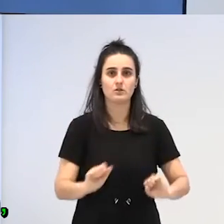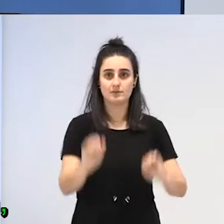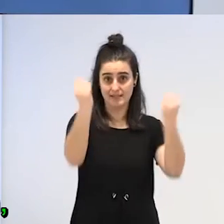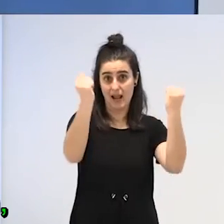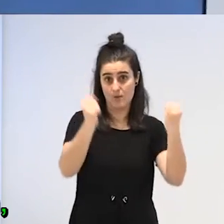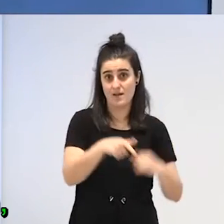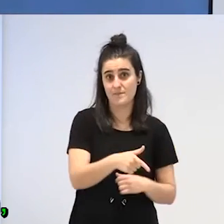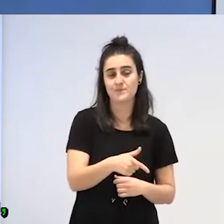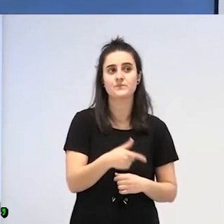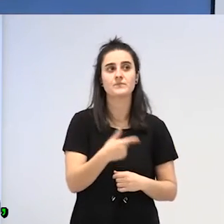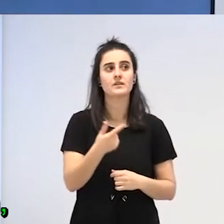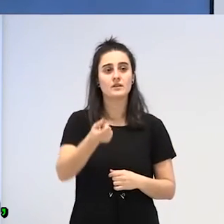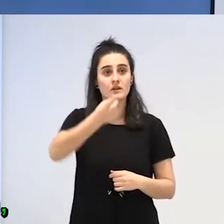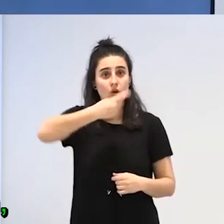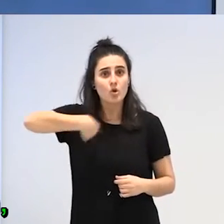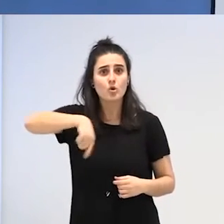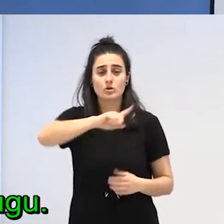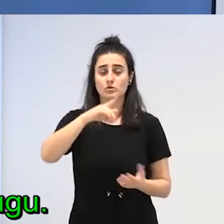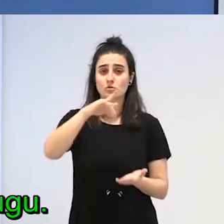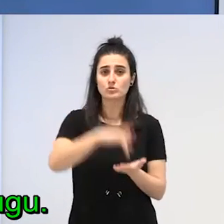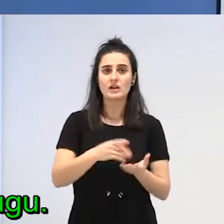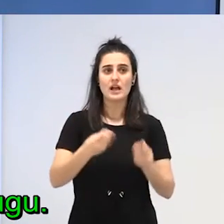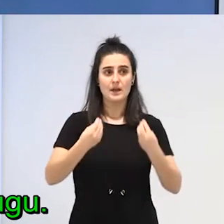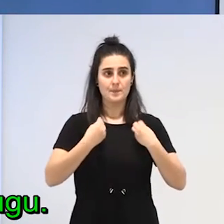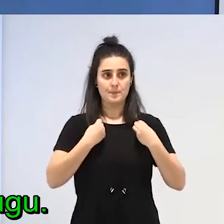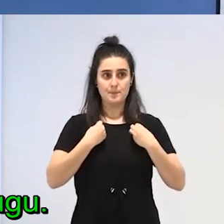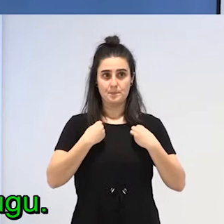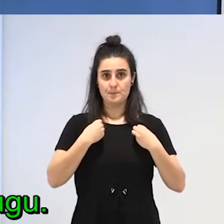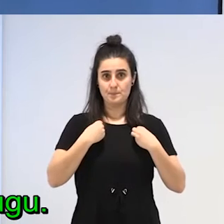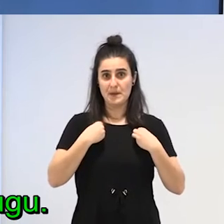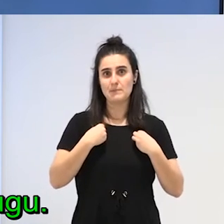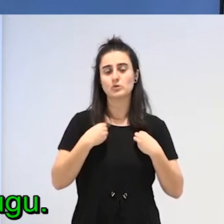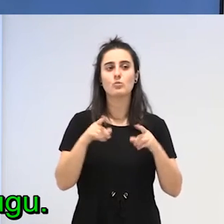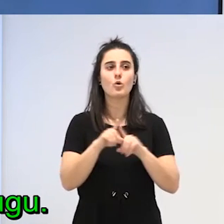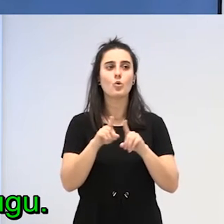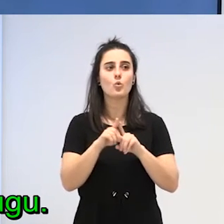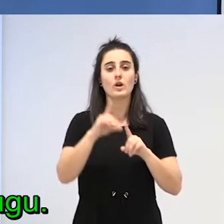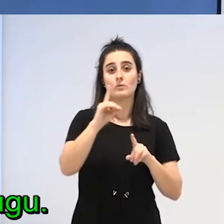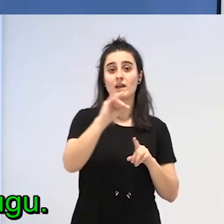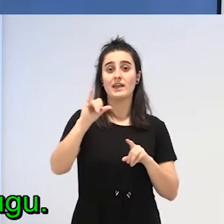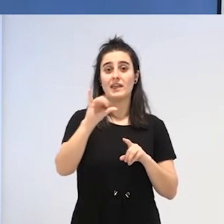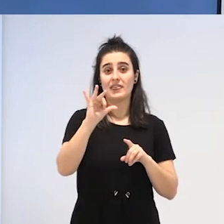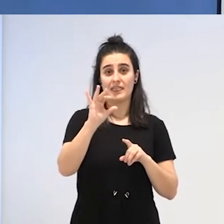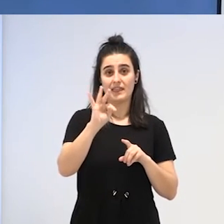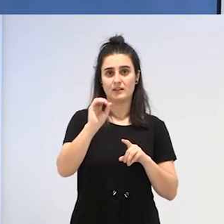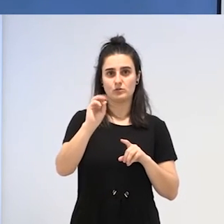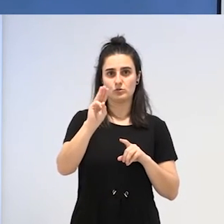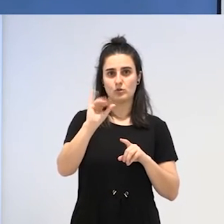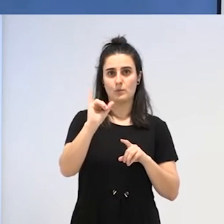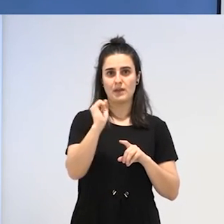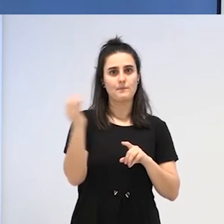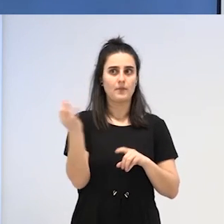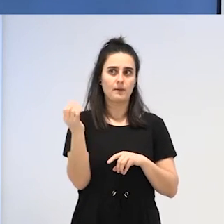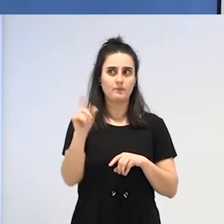hemengo askok distopian bizi garela esatean ba, ikuspuntu bat jakin batean kokatuta gaudela ikusi behar dugu, ezta? Eta